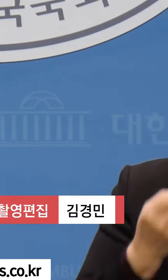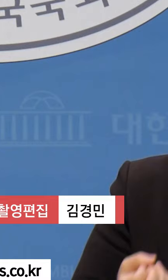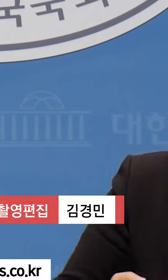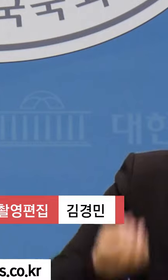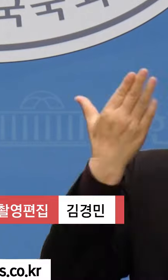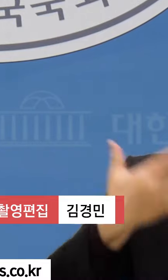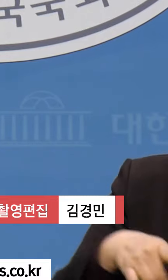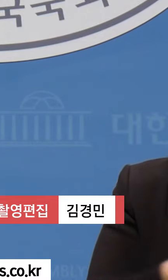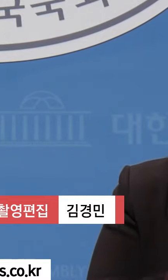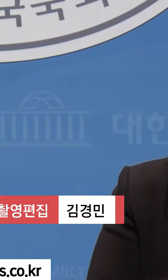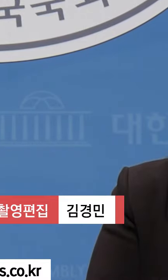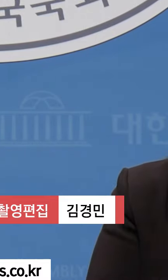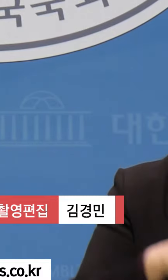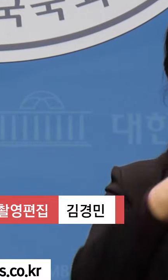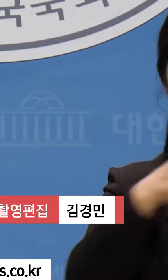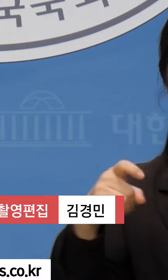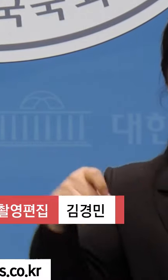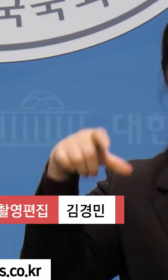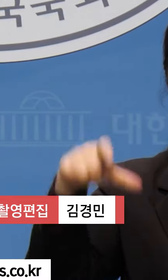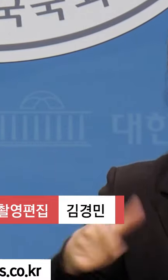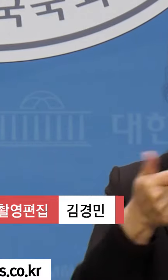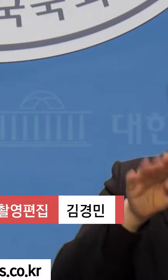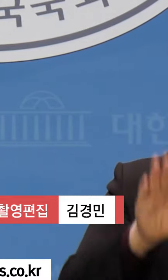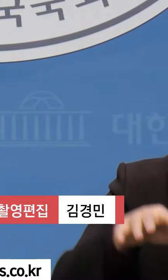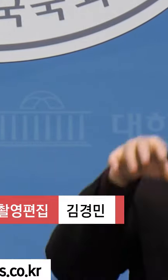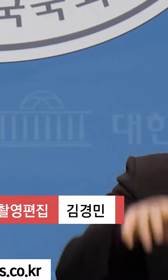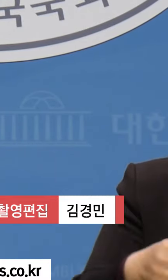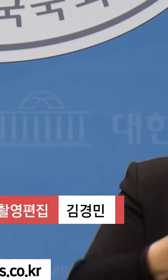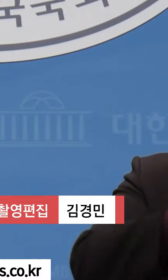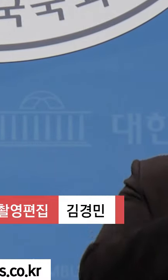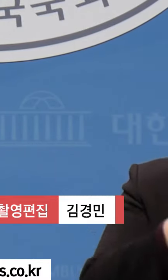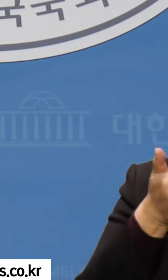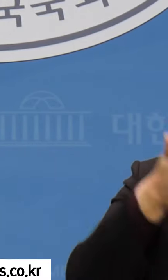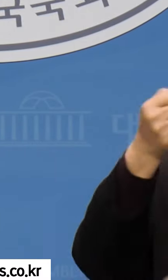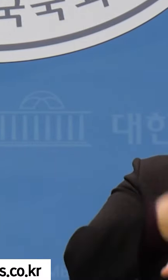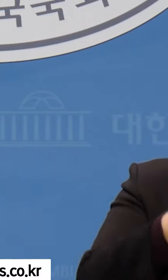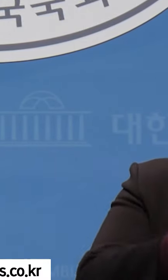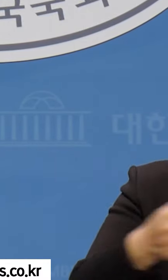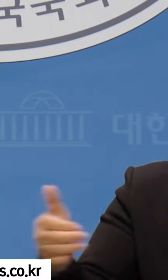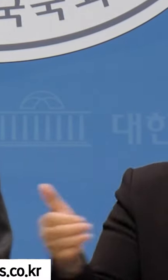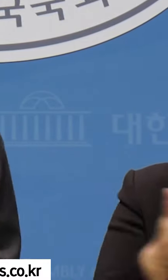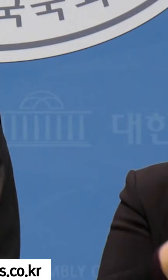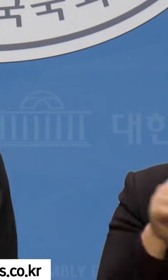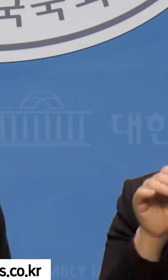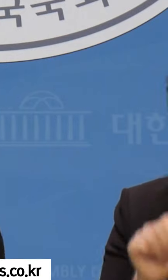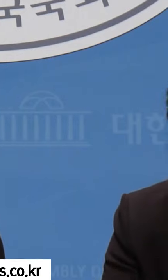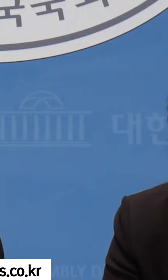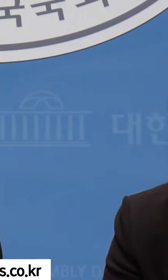서대문갑에서 반드시 승리하겠습니다. 감사합니다.